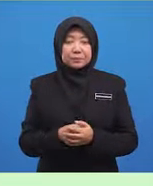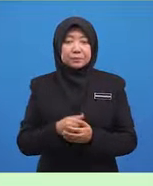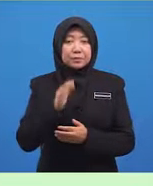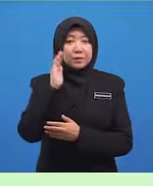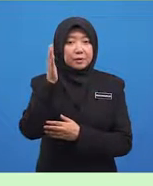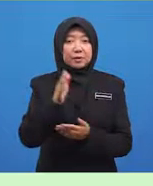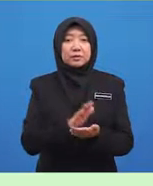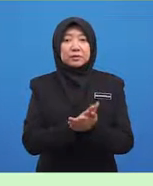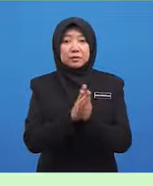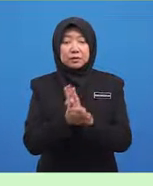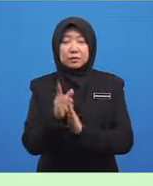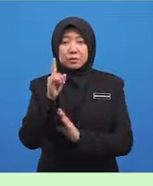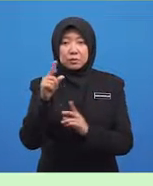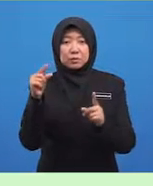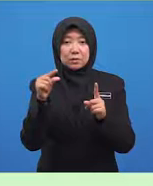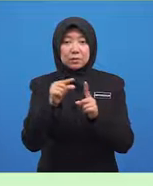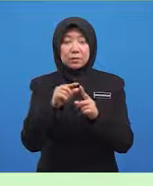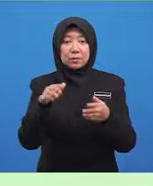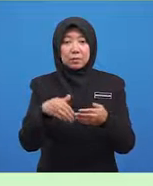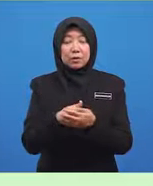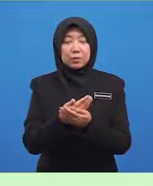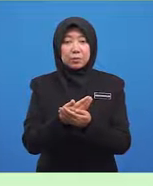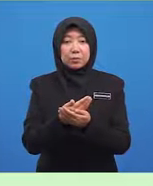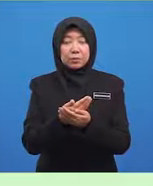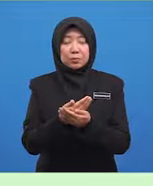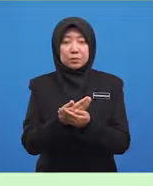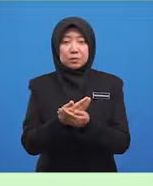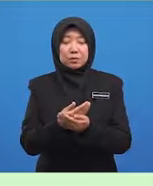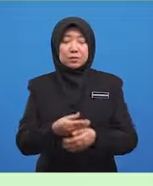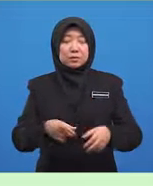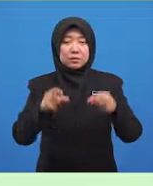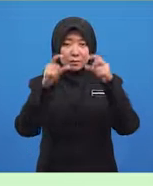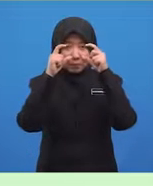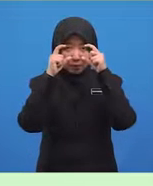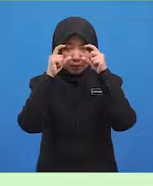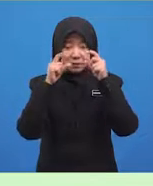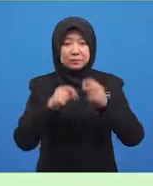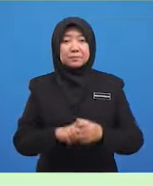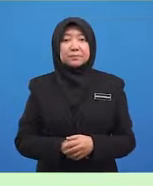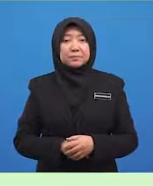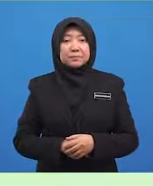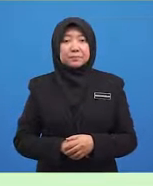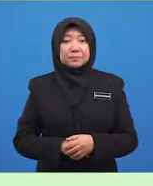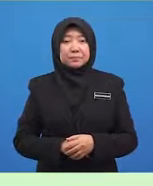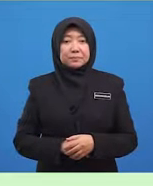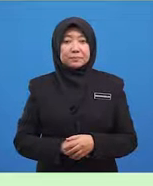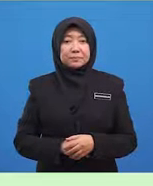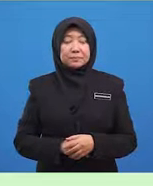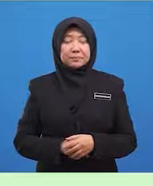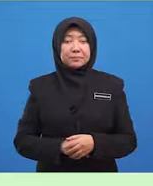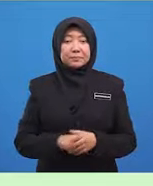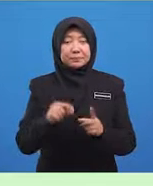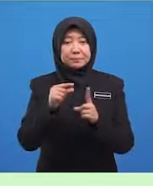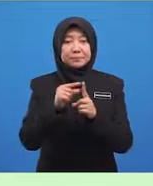akan menjadi satu perkataan baharu, iaitu cermin mata. Perkataan